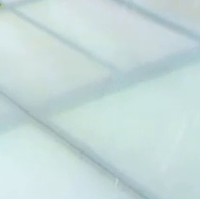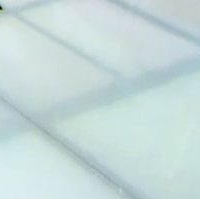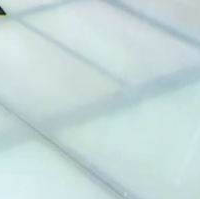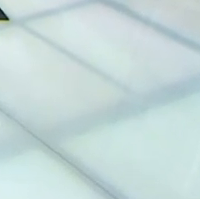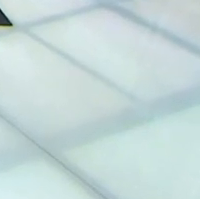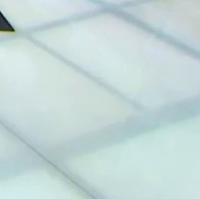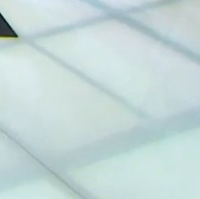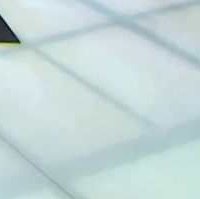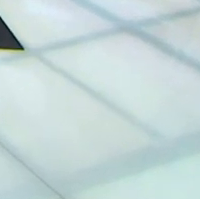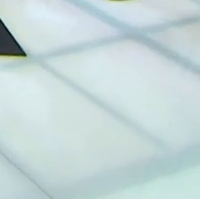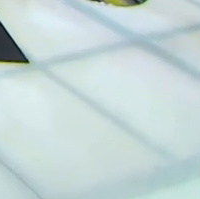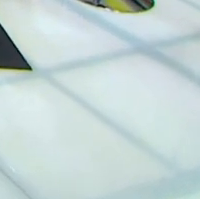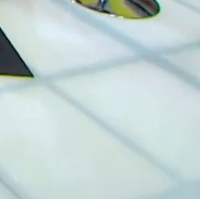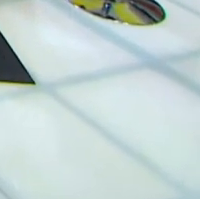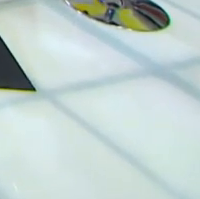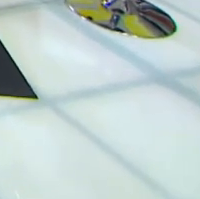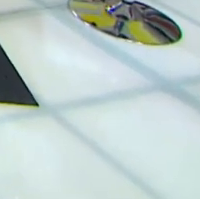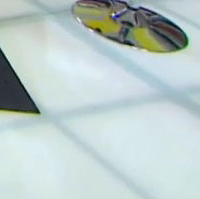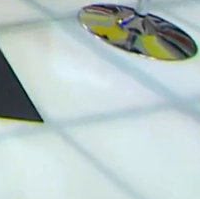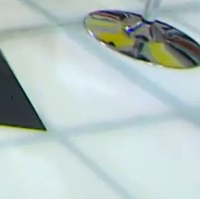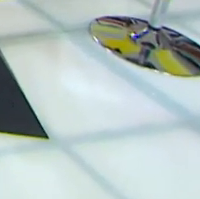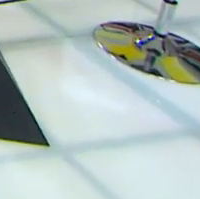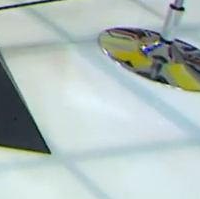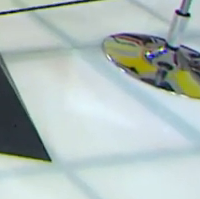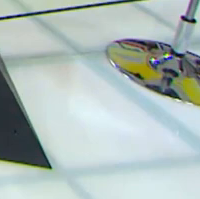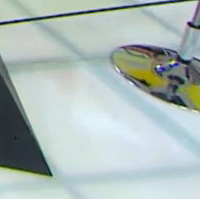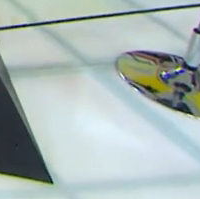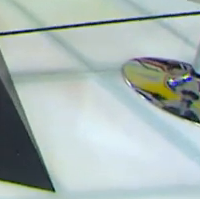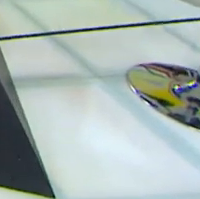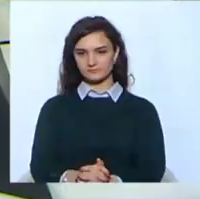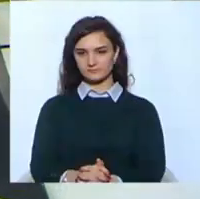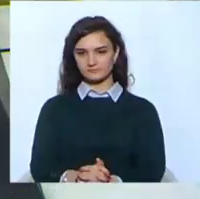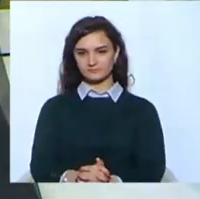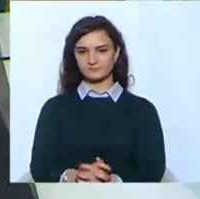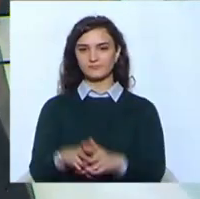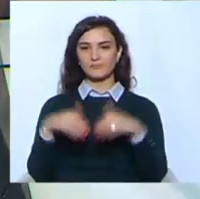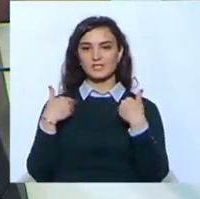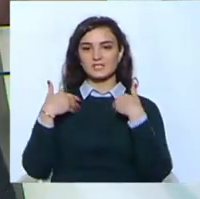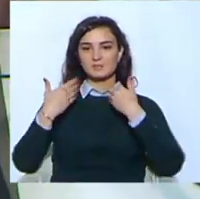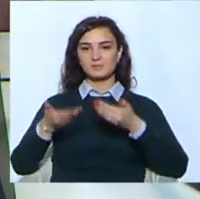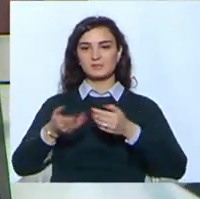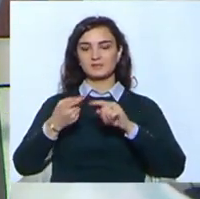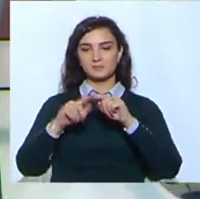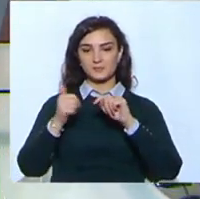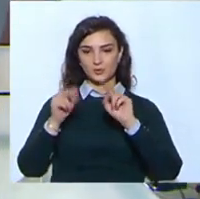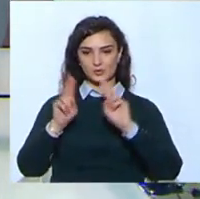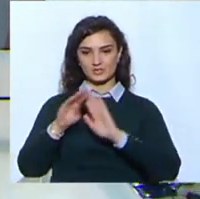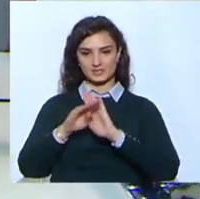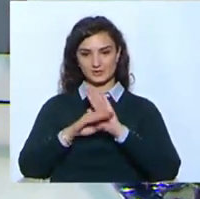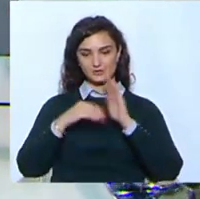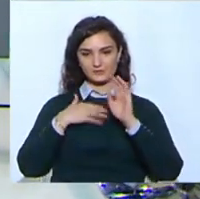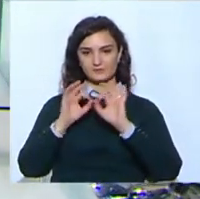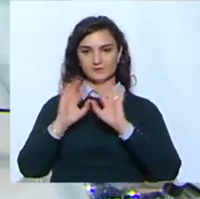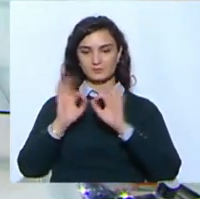გილამშვიდობისა. ეს საქართველოს პირველი არქივია, თქვენ უყურებთ გადაცემას პირადი ექიმი მარი მალაზონიას სურდა თარგმანით. როგორც წესი ჩვენ